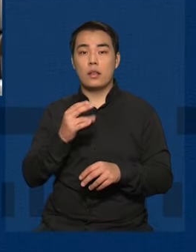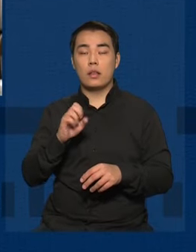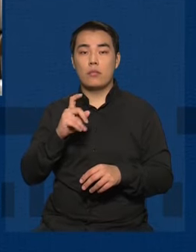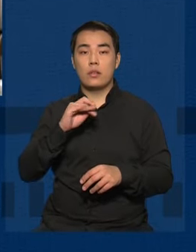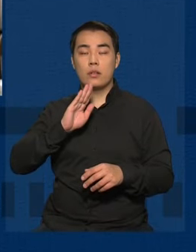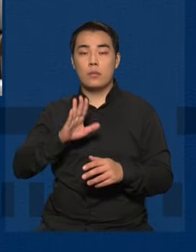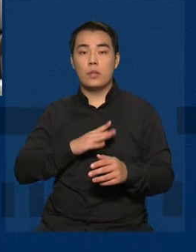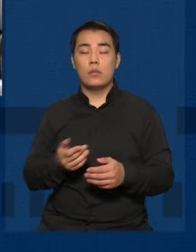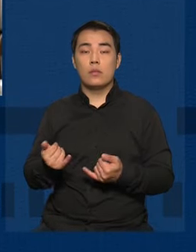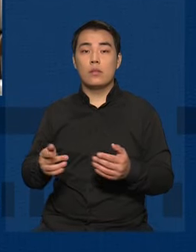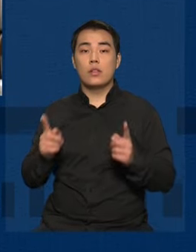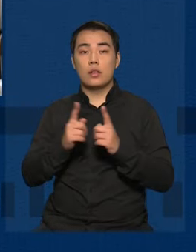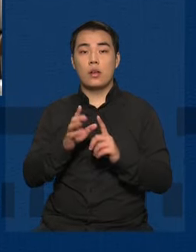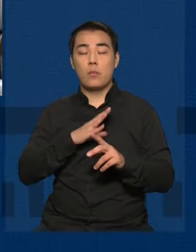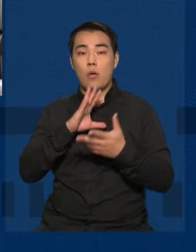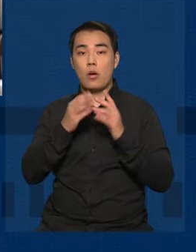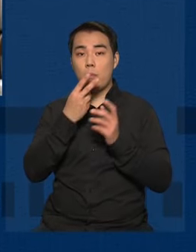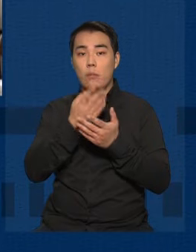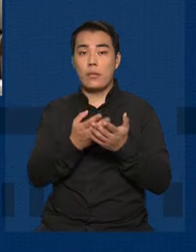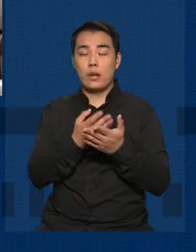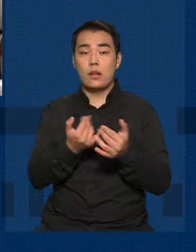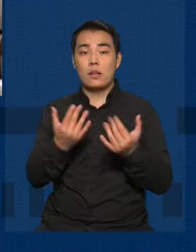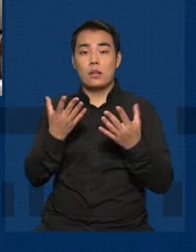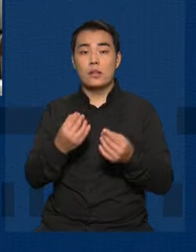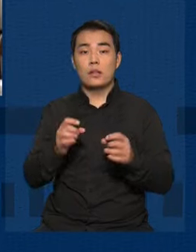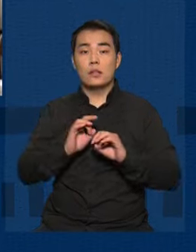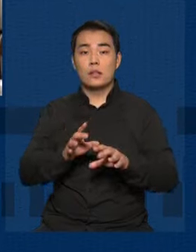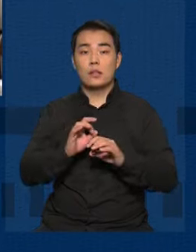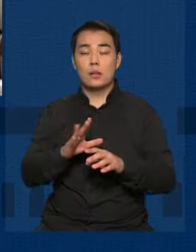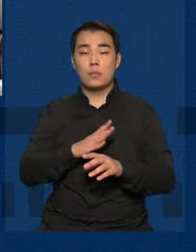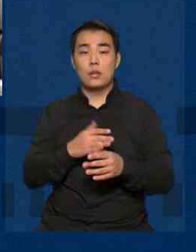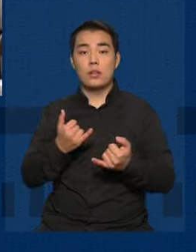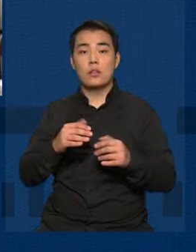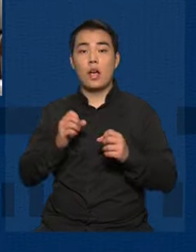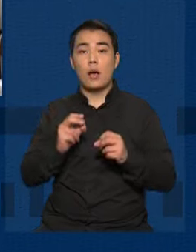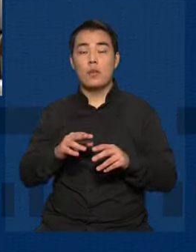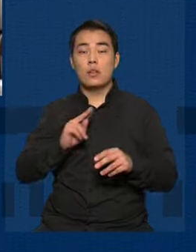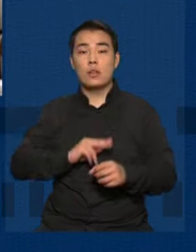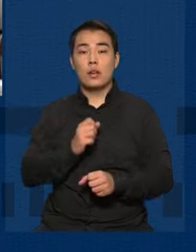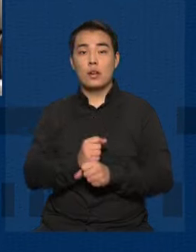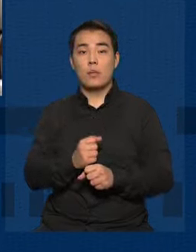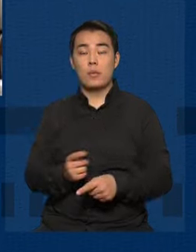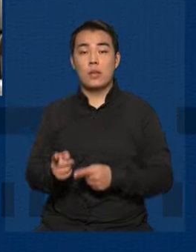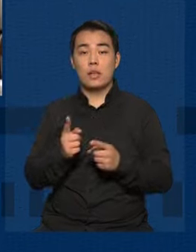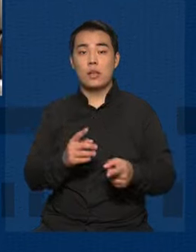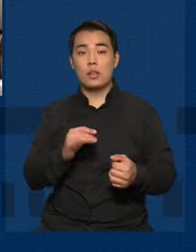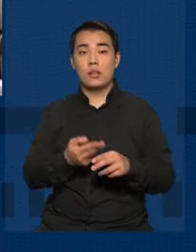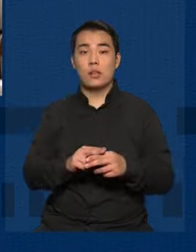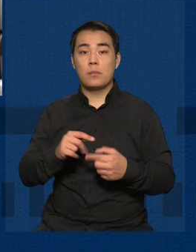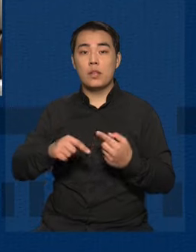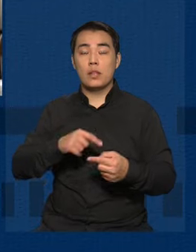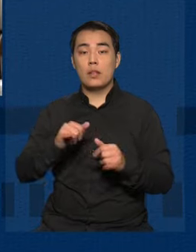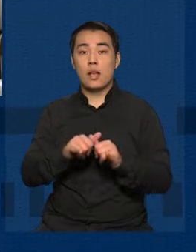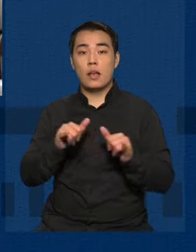қабылдады. Кәсіпорын басшысы Қарметтің қазіргі жай-күй туралы есеп берді. Қалыпты жұмысқа көшу шаралары, сондай-ақ өндіріс көлемін